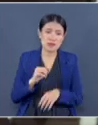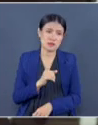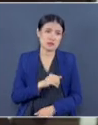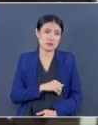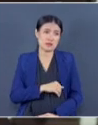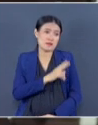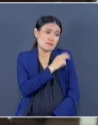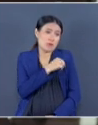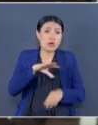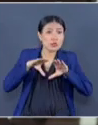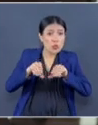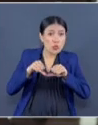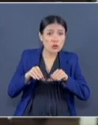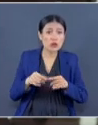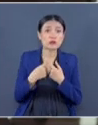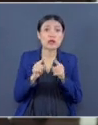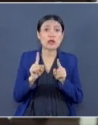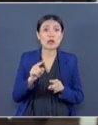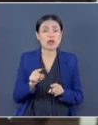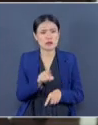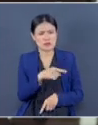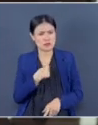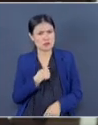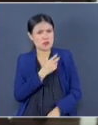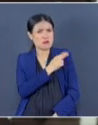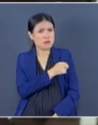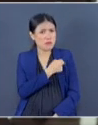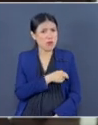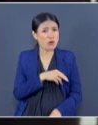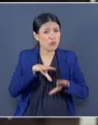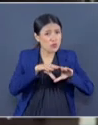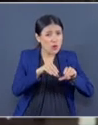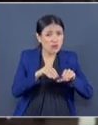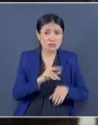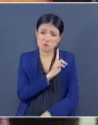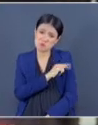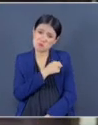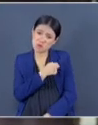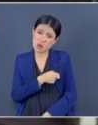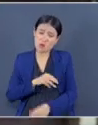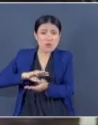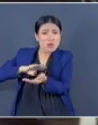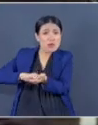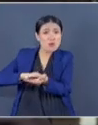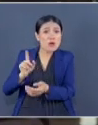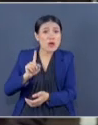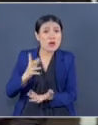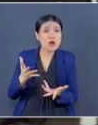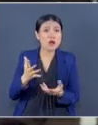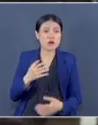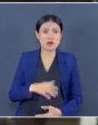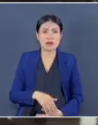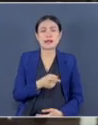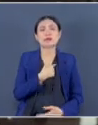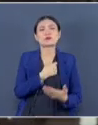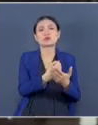ไม่เข้าใจว่าจันเอกเป็นหมอทางแพทย์แผนไทยหรือแพทย์แผนปัจจุบันซึ่งมันไม่ใช่จันเขาก็เลยกดที่ฝักที่บ่